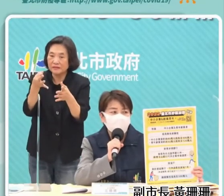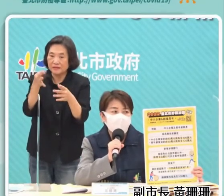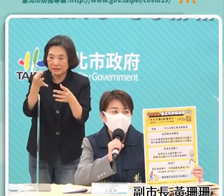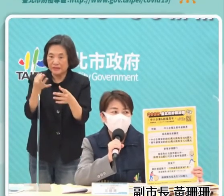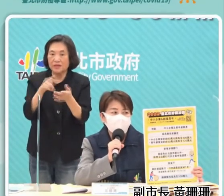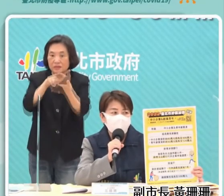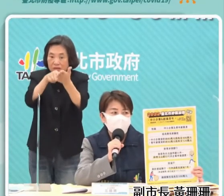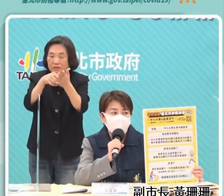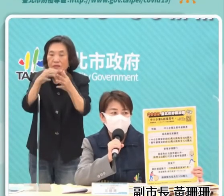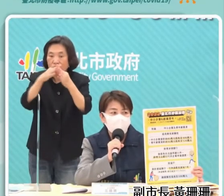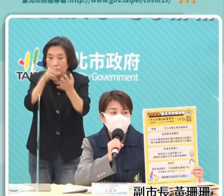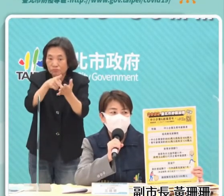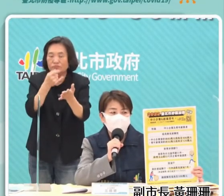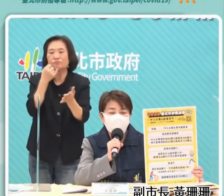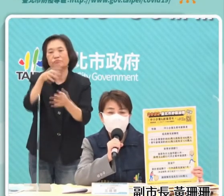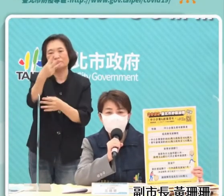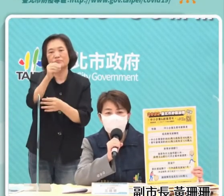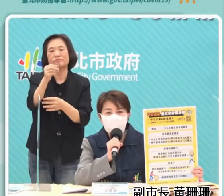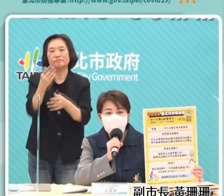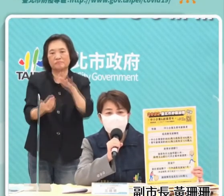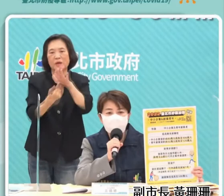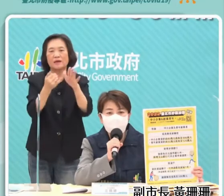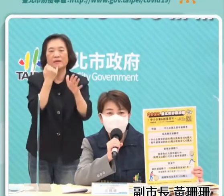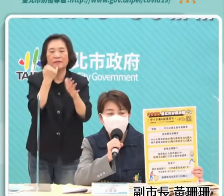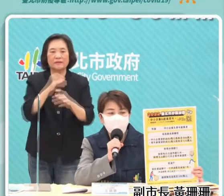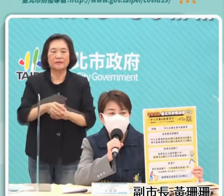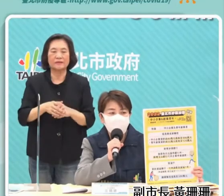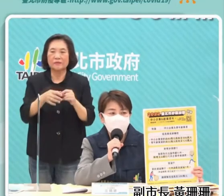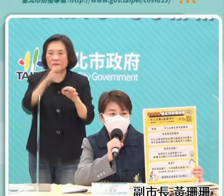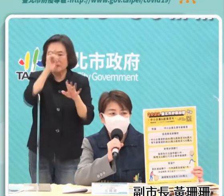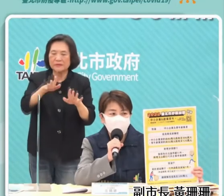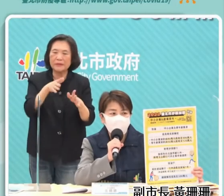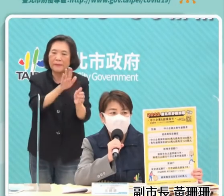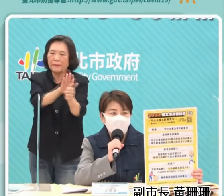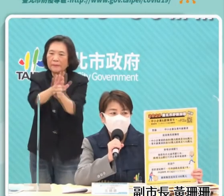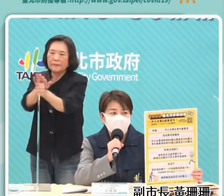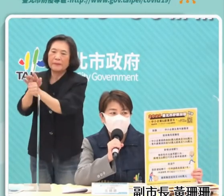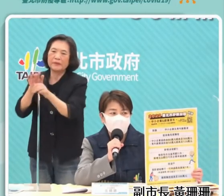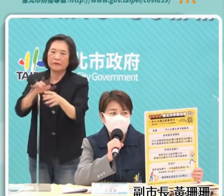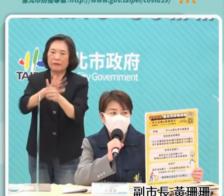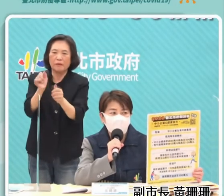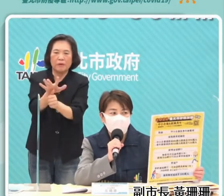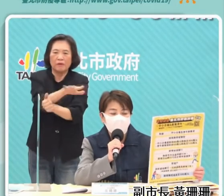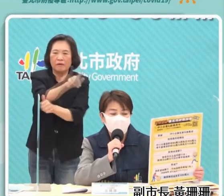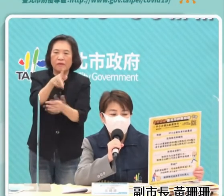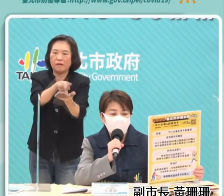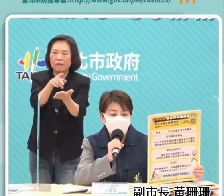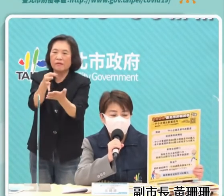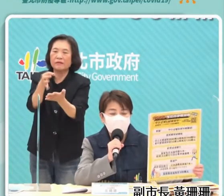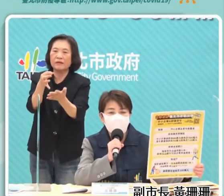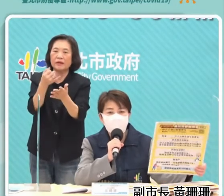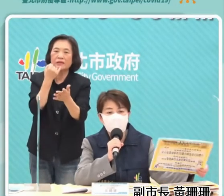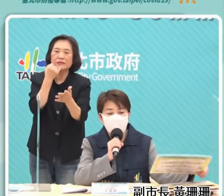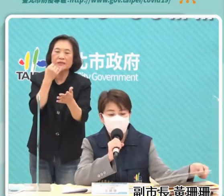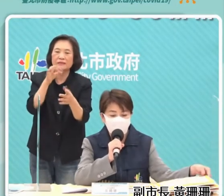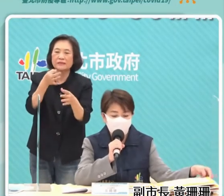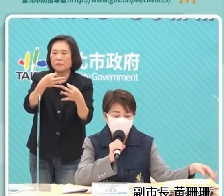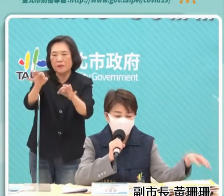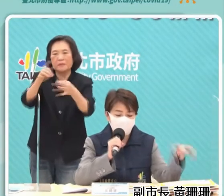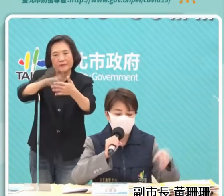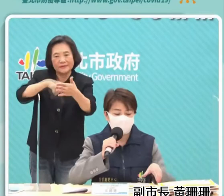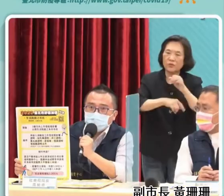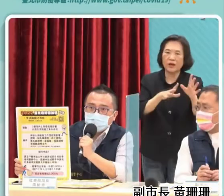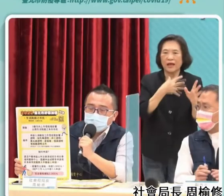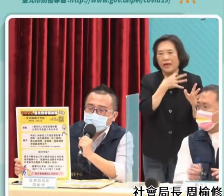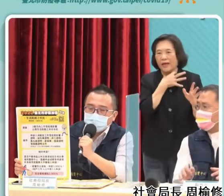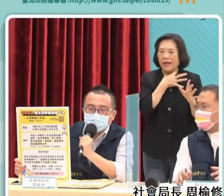300万元，也就是我们希望能够协助中小企业跟创业青年，在这一波疫情的情况下，他的贷款不但简易，而且可以提高额